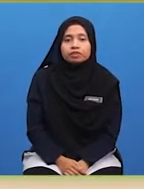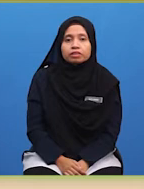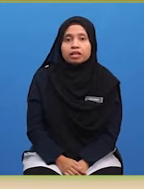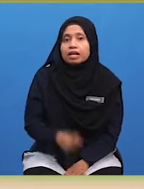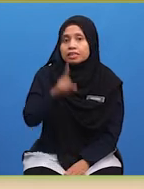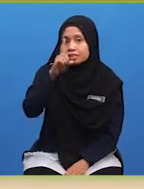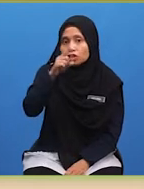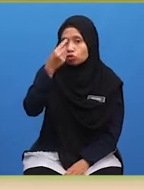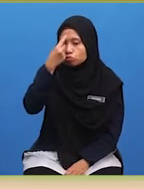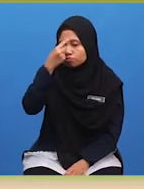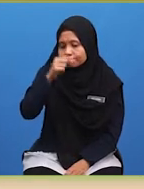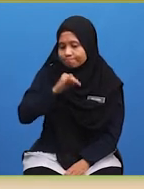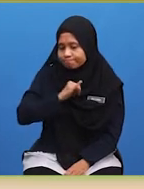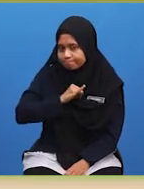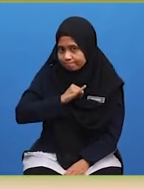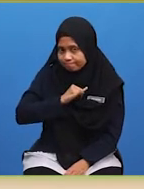Satu untuk saya.